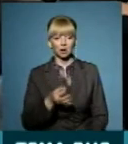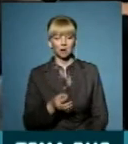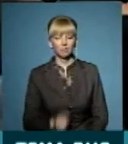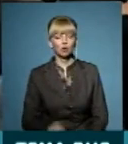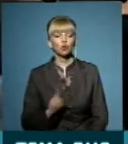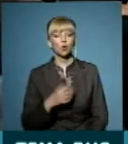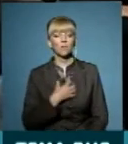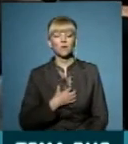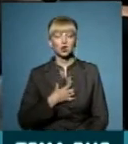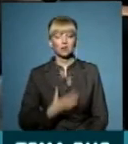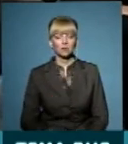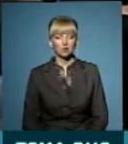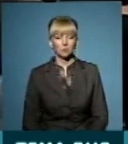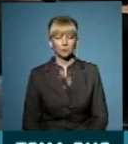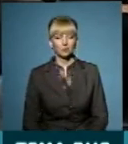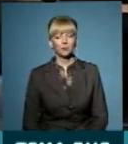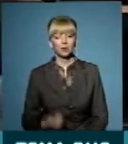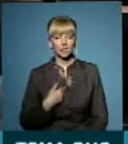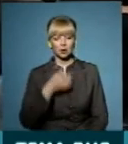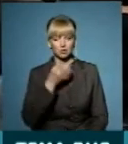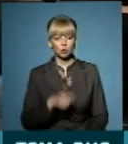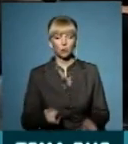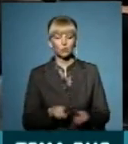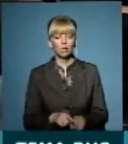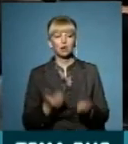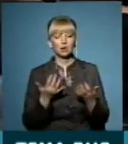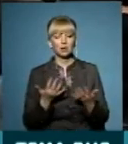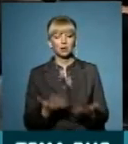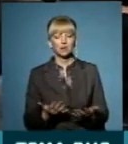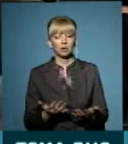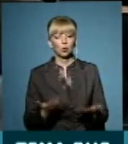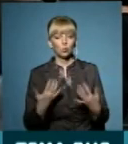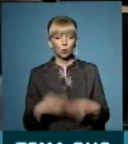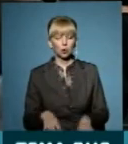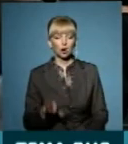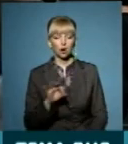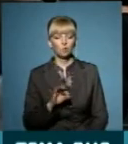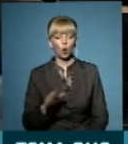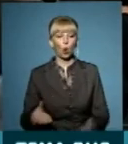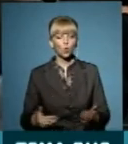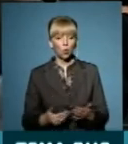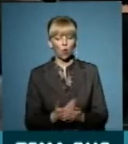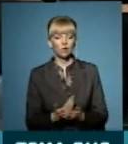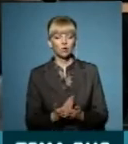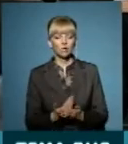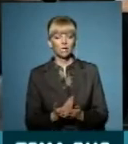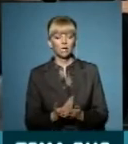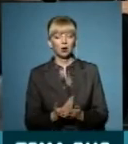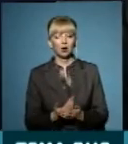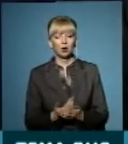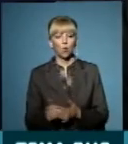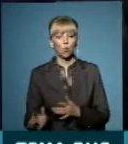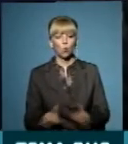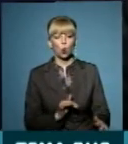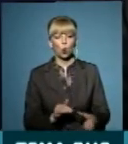важливіше? Ну, я скажу так, що наскільки вже про оновлення рухомого складу у